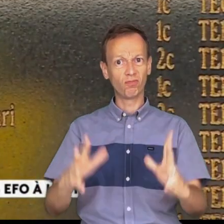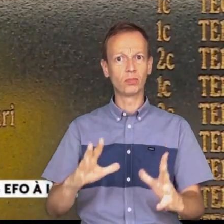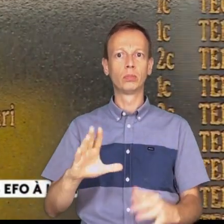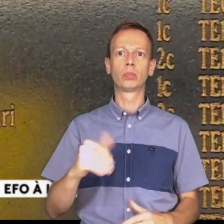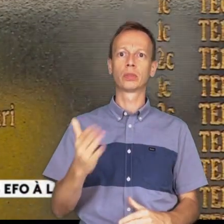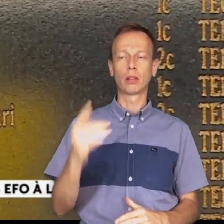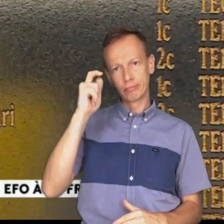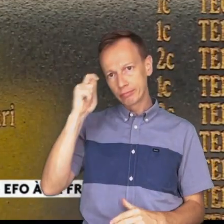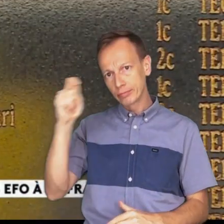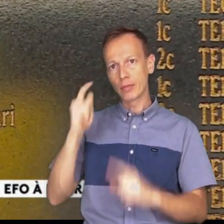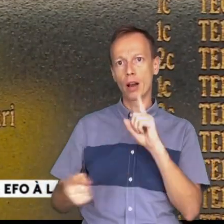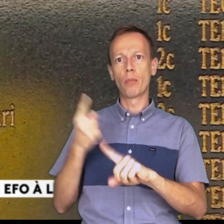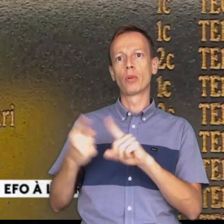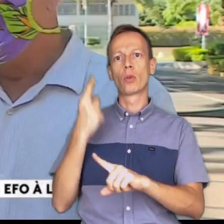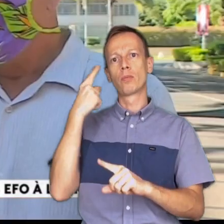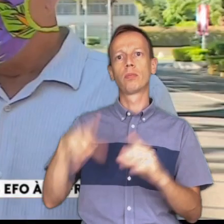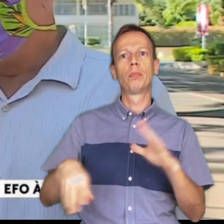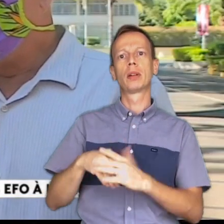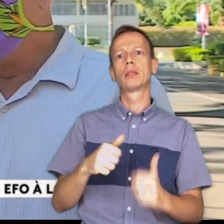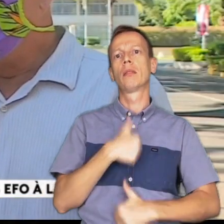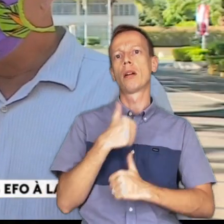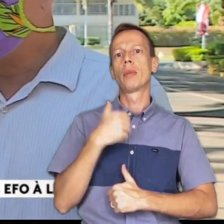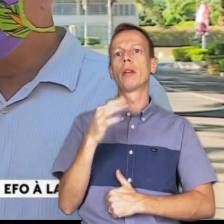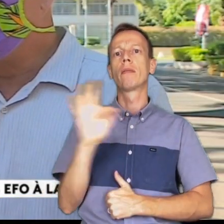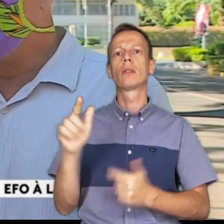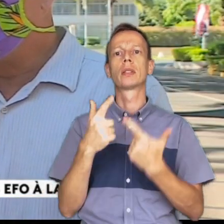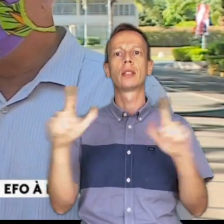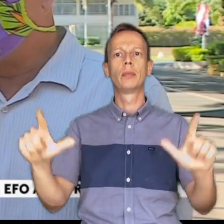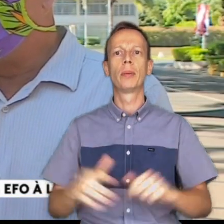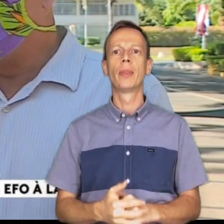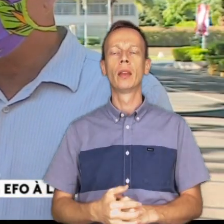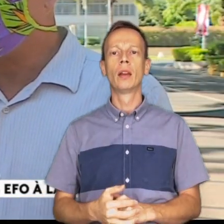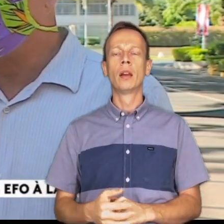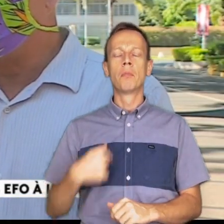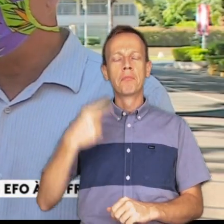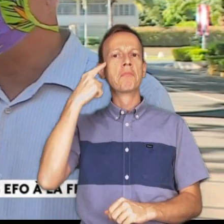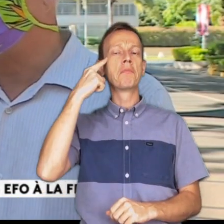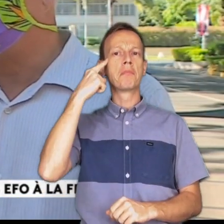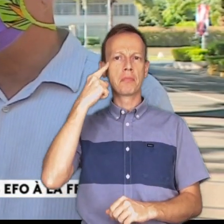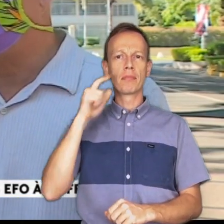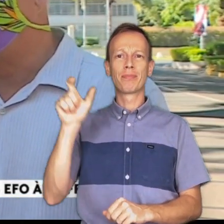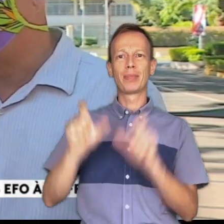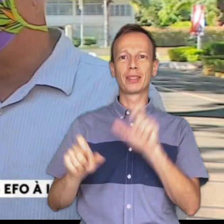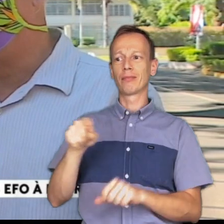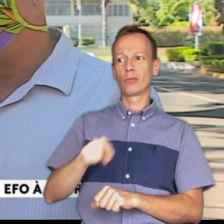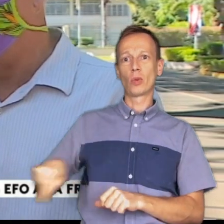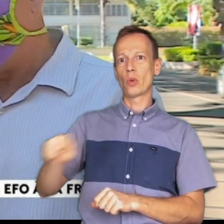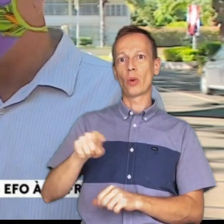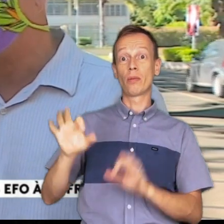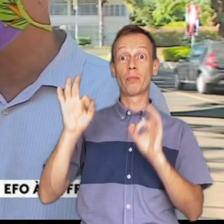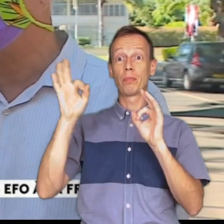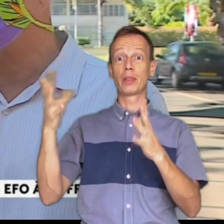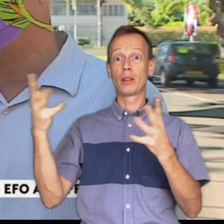engagement dans les rangs de la France libre. Moi, je pense qu'ils sont indirectement les